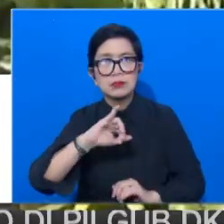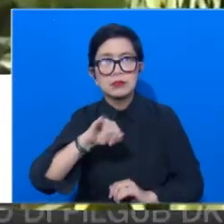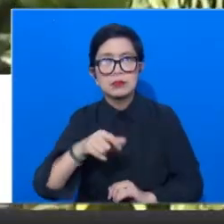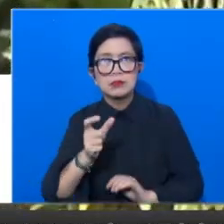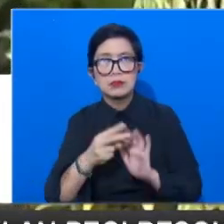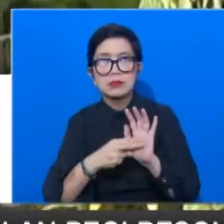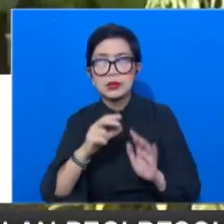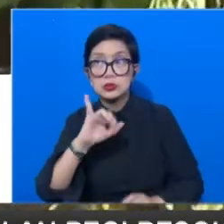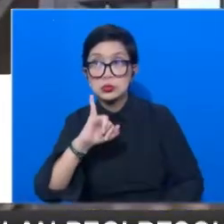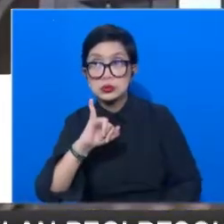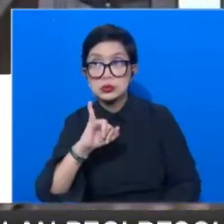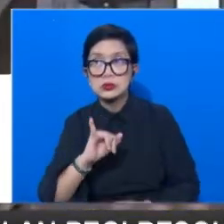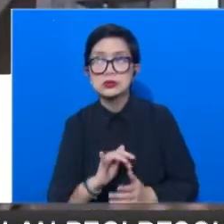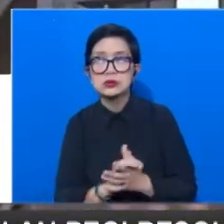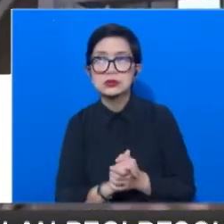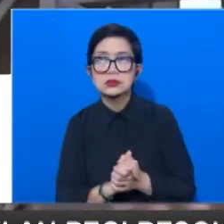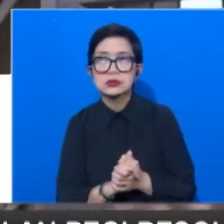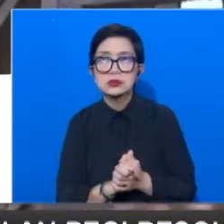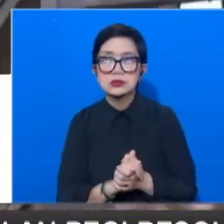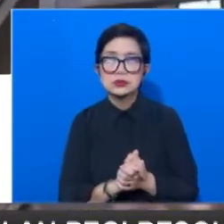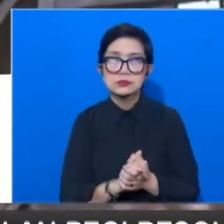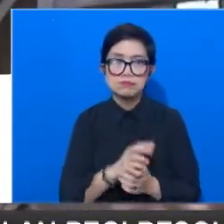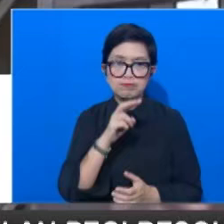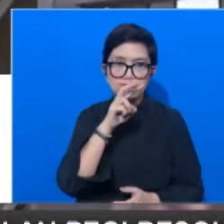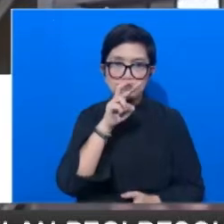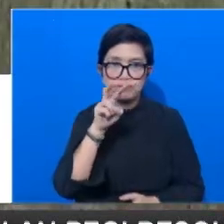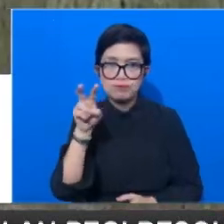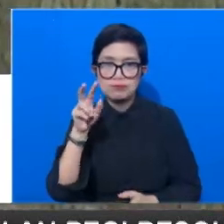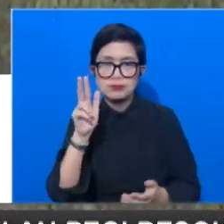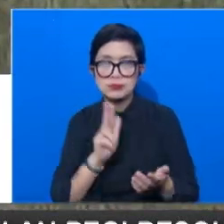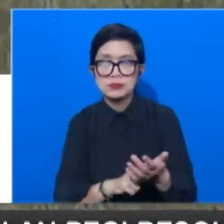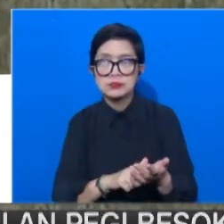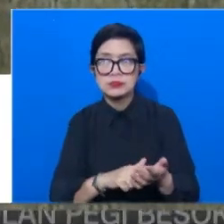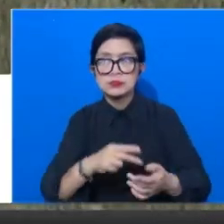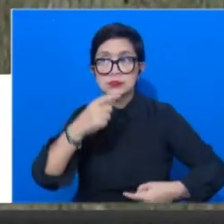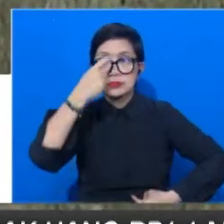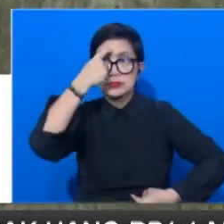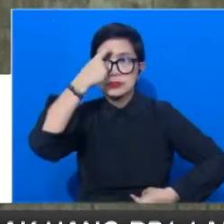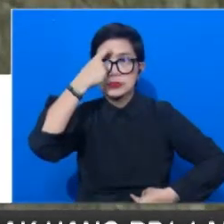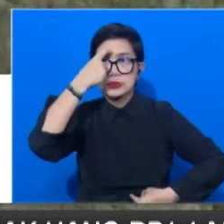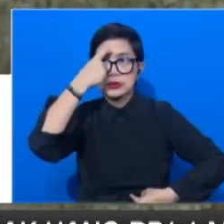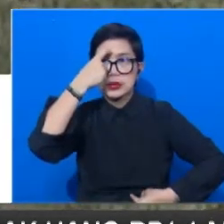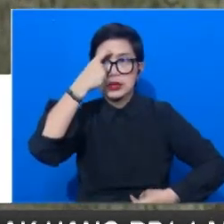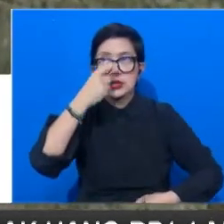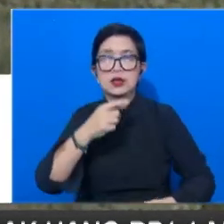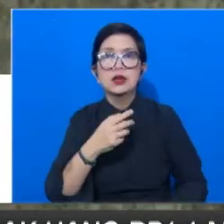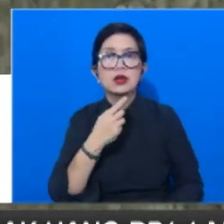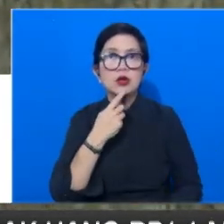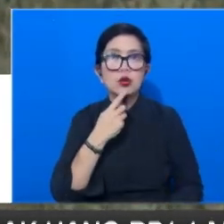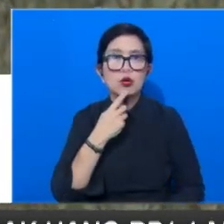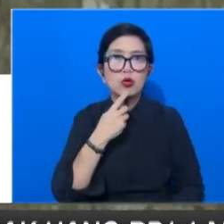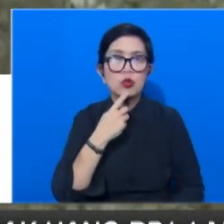dan pemeriksaan kamera pengawas, polisi telah menetapkan seorang tersangka. Tersangka diketahui merupakan kerabat dari pemilik